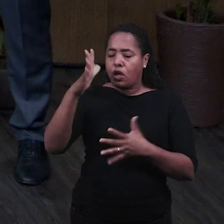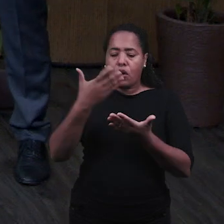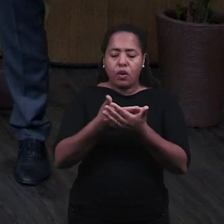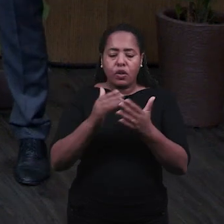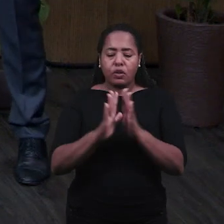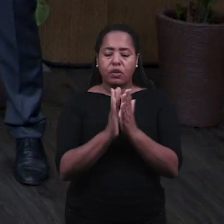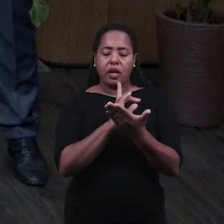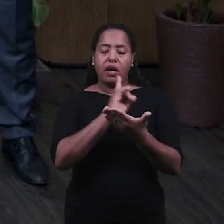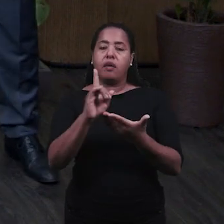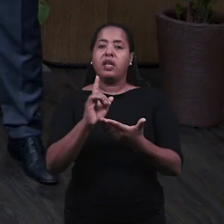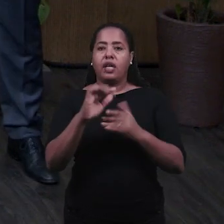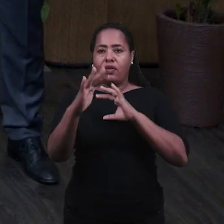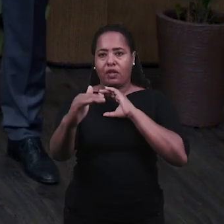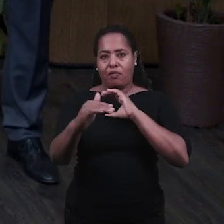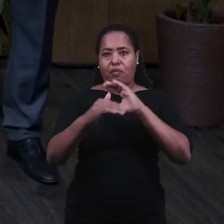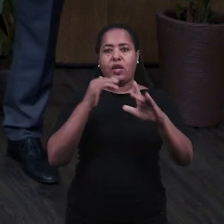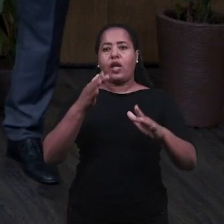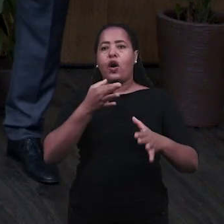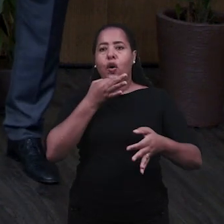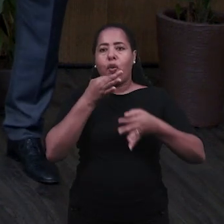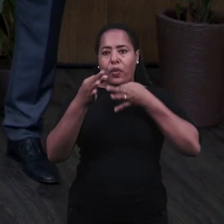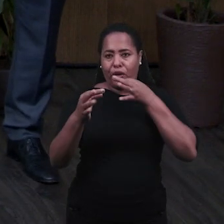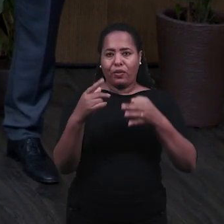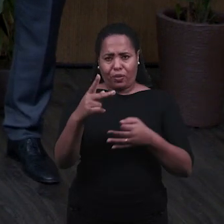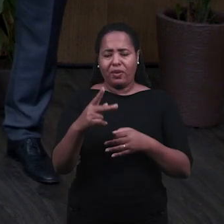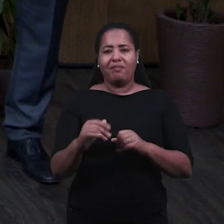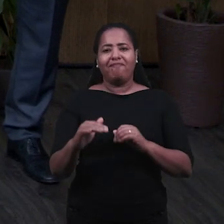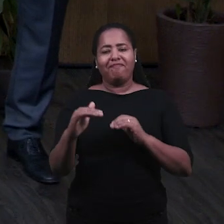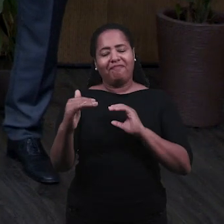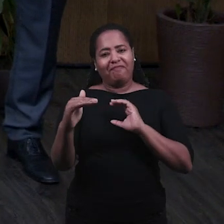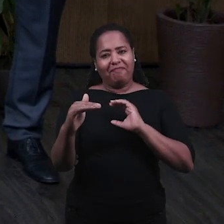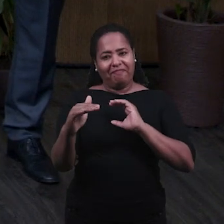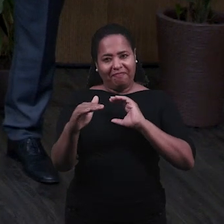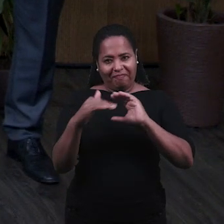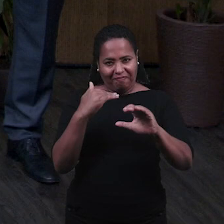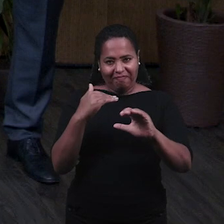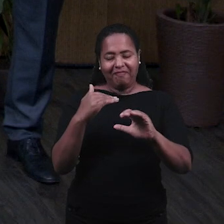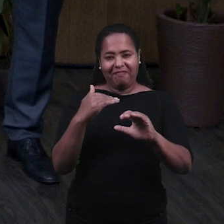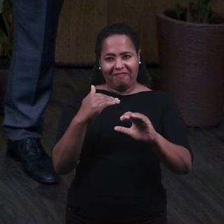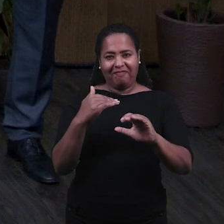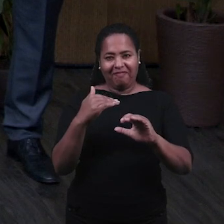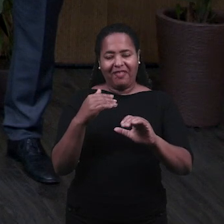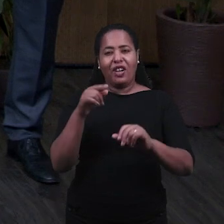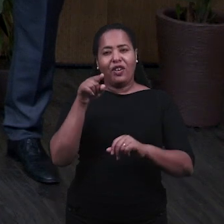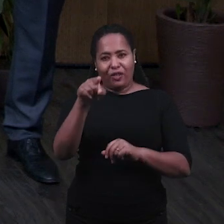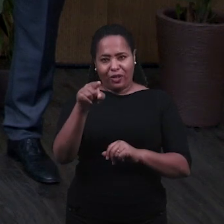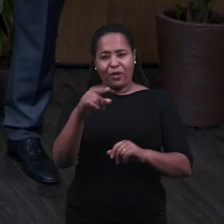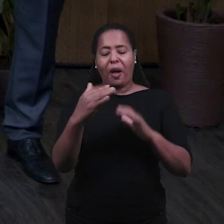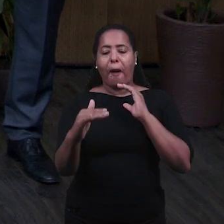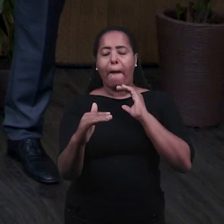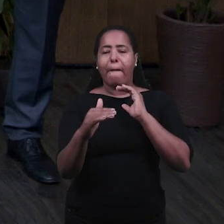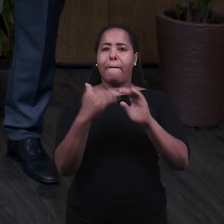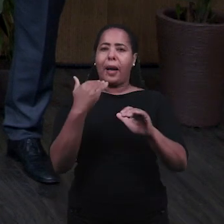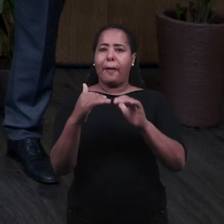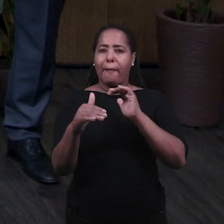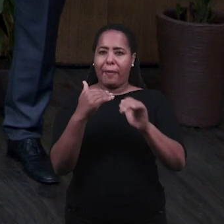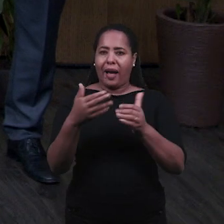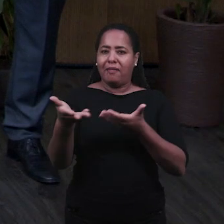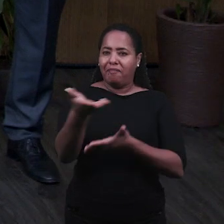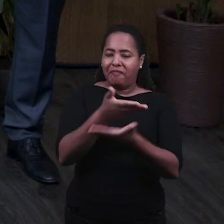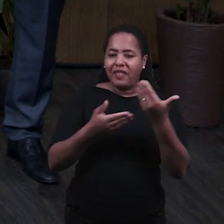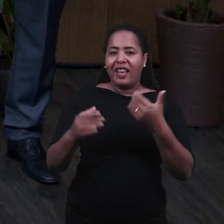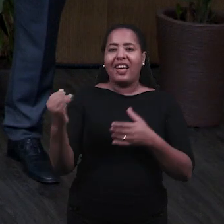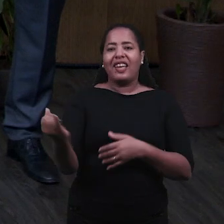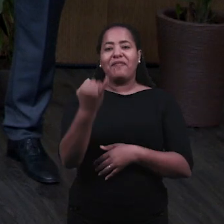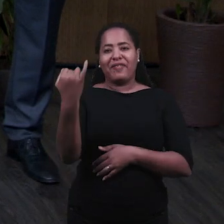la parole, nous envoyer votre commentaire. Participez. Votre participation est très importante